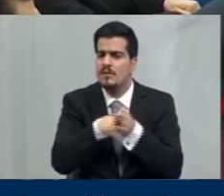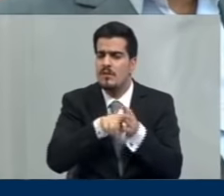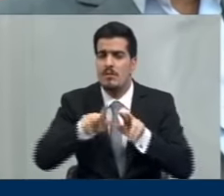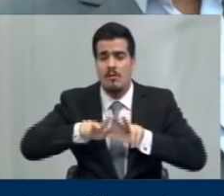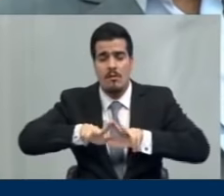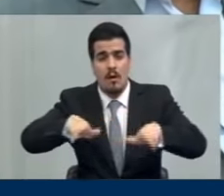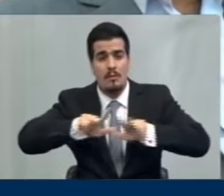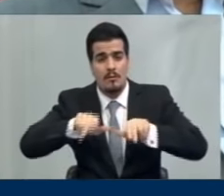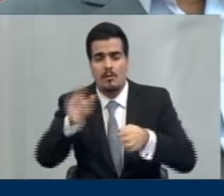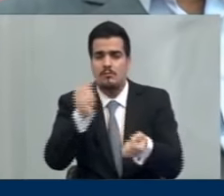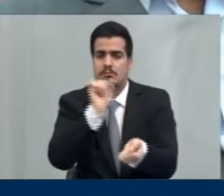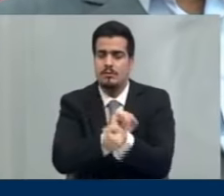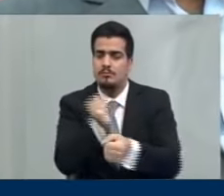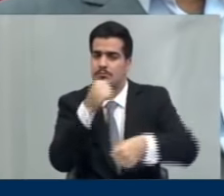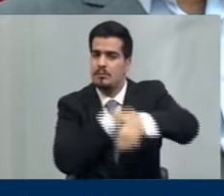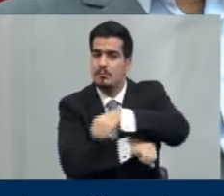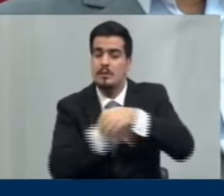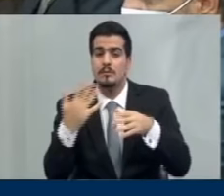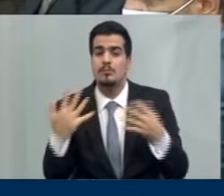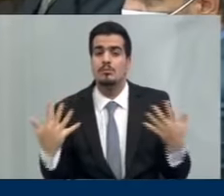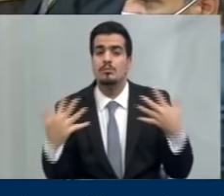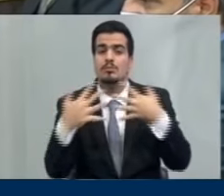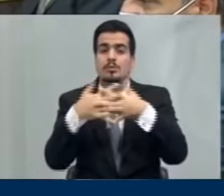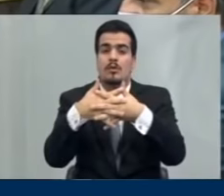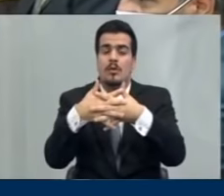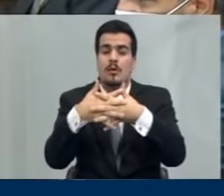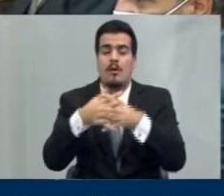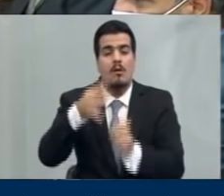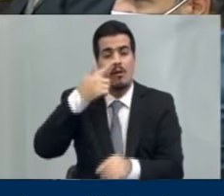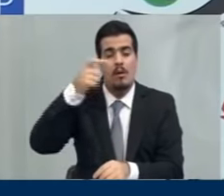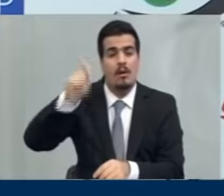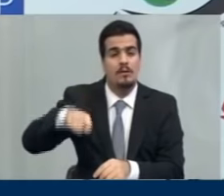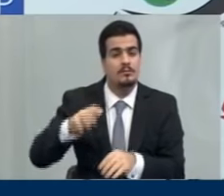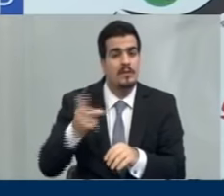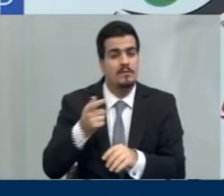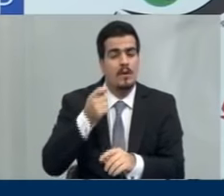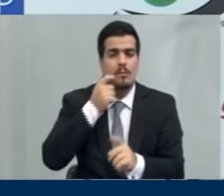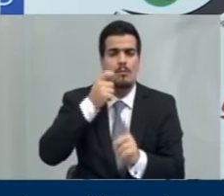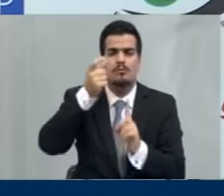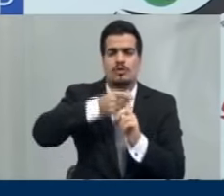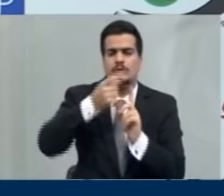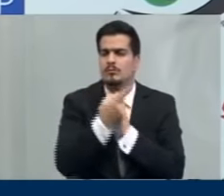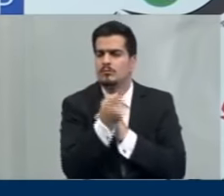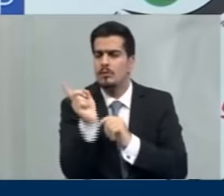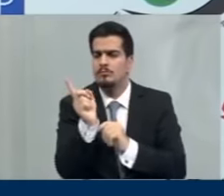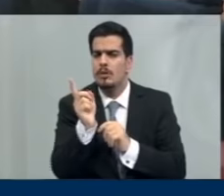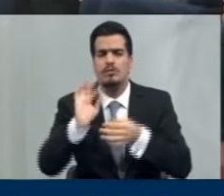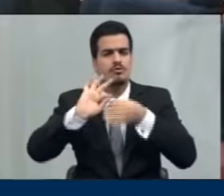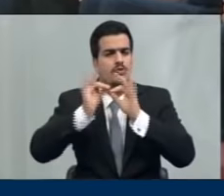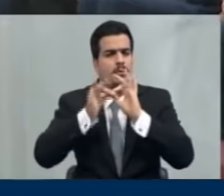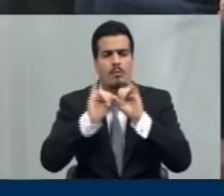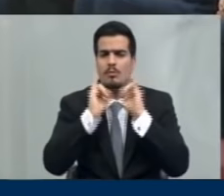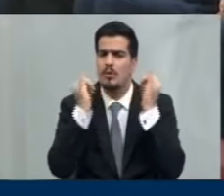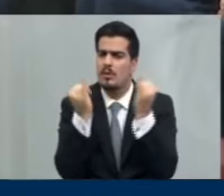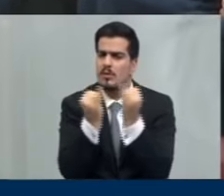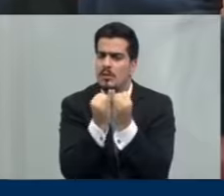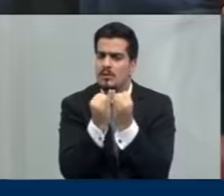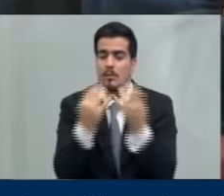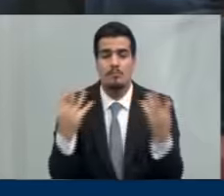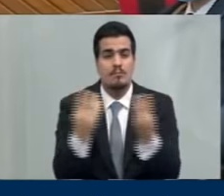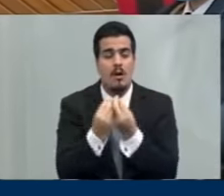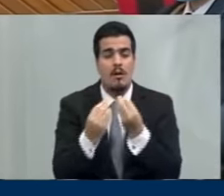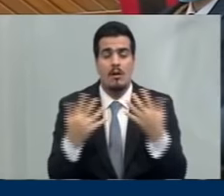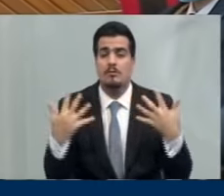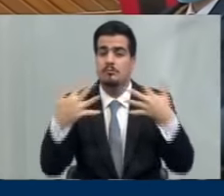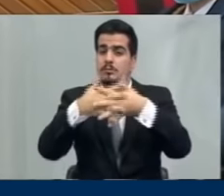هذه الجهود فإنها وبحسب مشاركين تحتاج إلى إشراك المواطنين ومنظمات مدنية كعناصر فاعلة